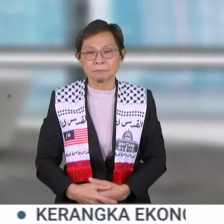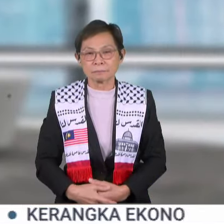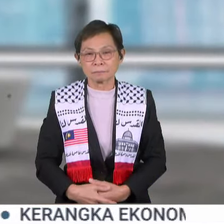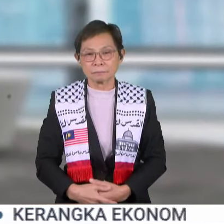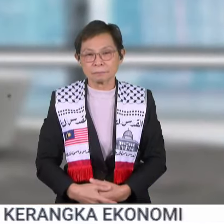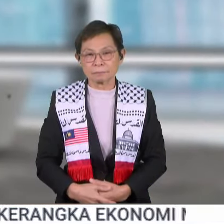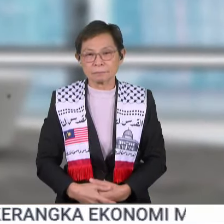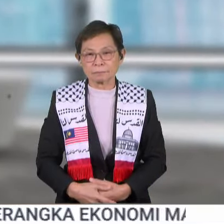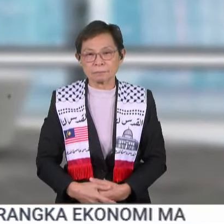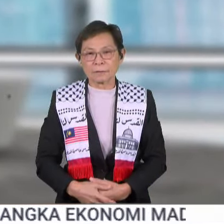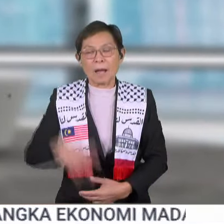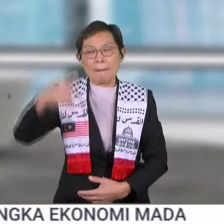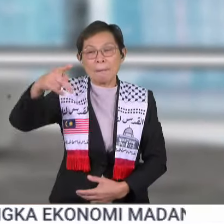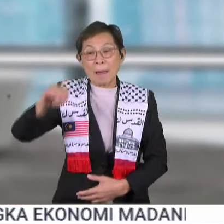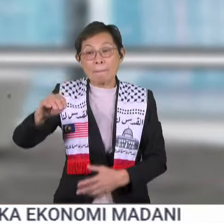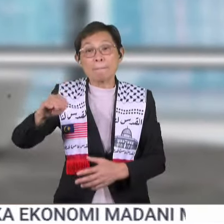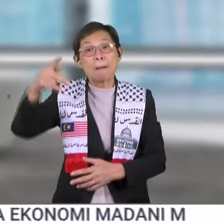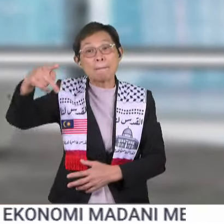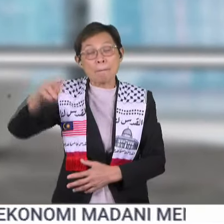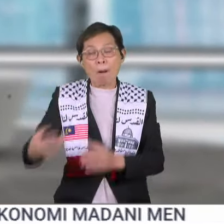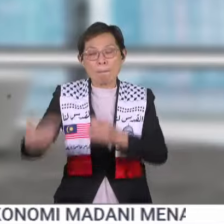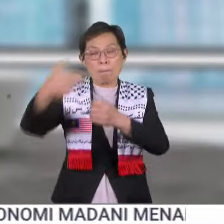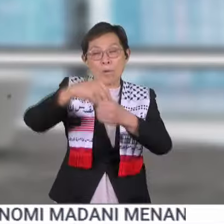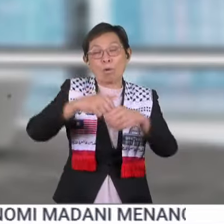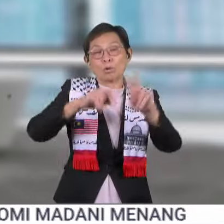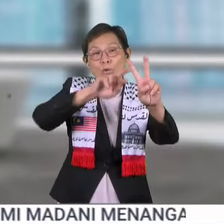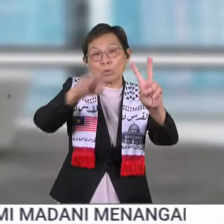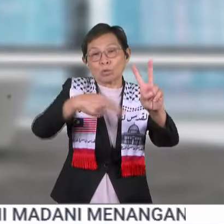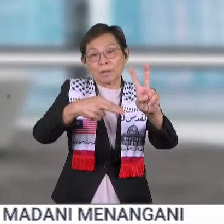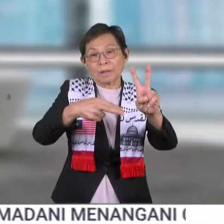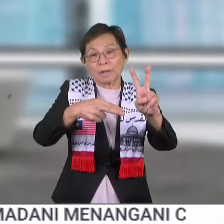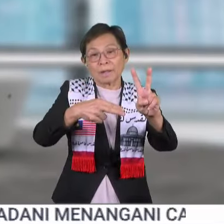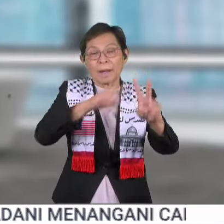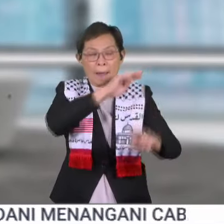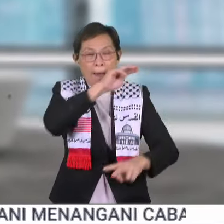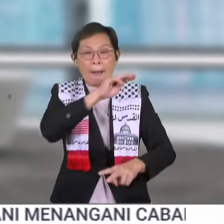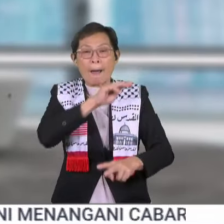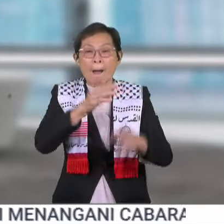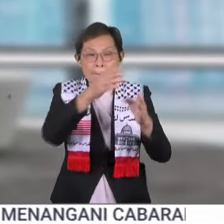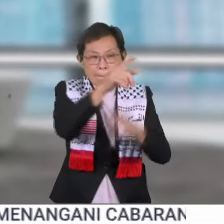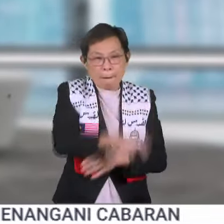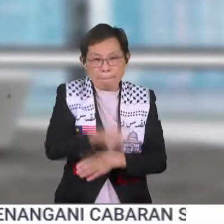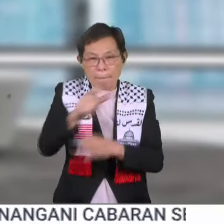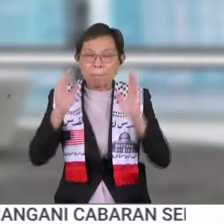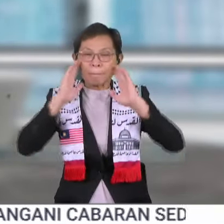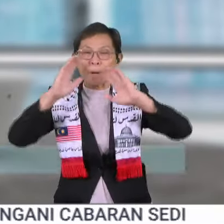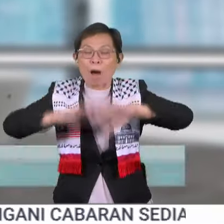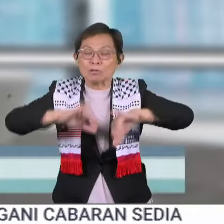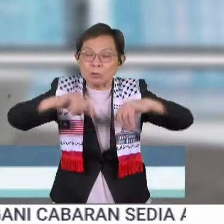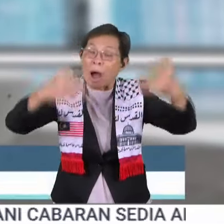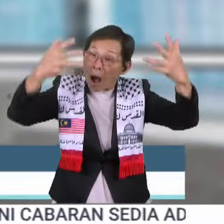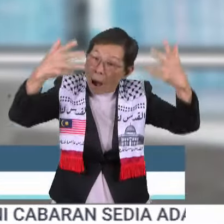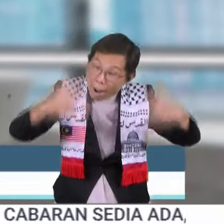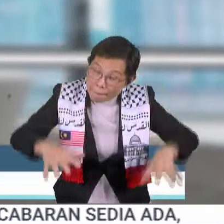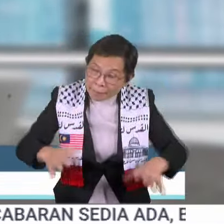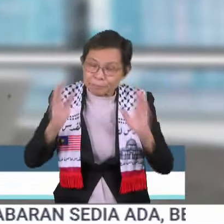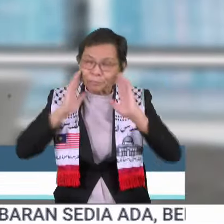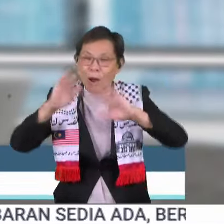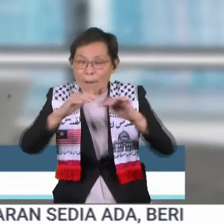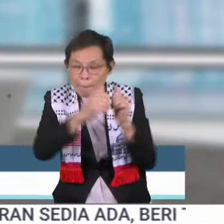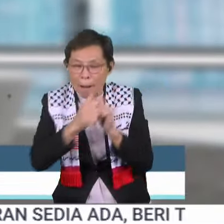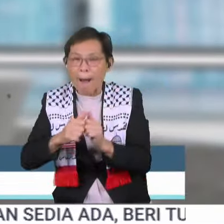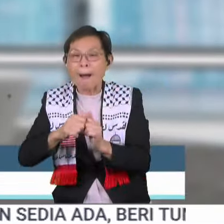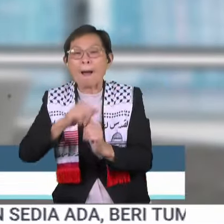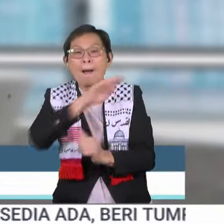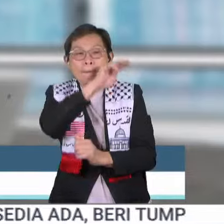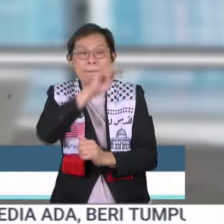Omar perd menti kemudian menyai lebih 2000 jemaah menunaikan solat jumaat di masjid negara usai solat beliau Bersama Menteri